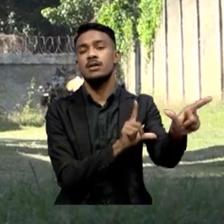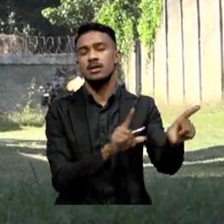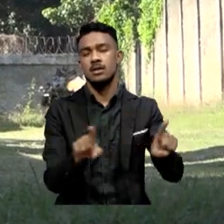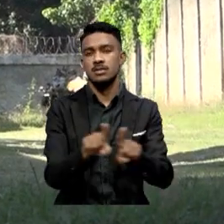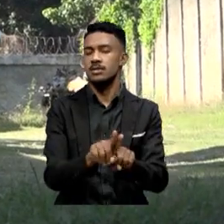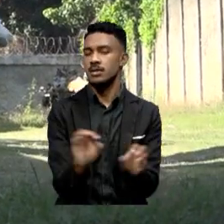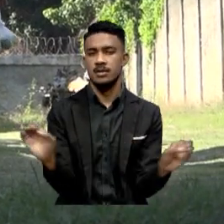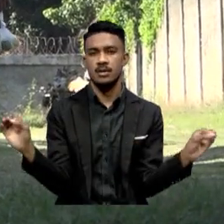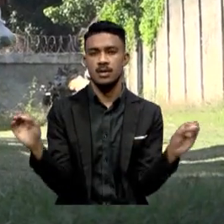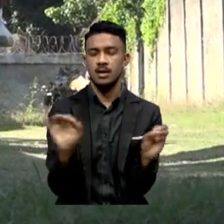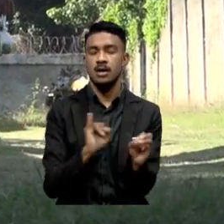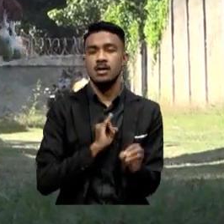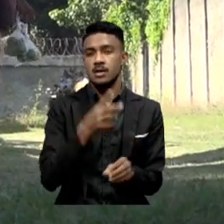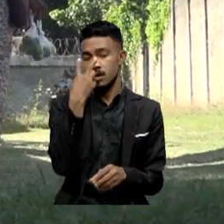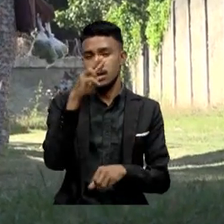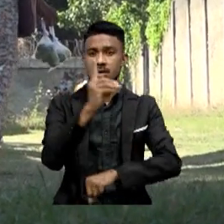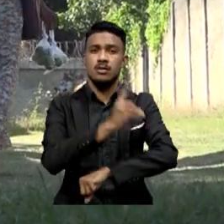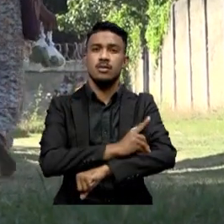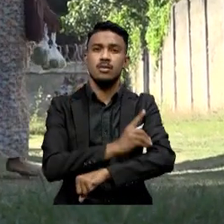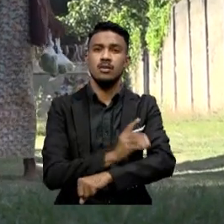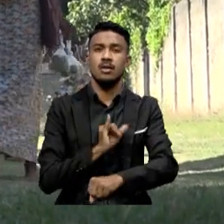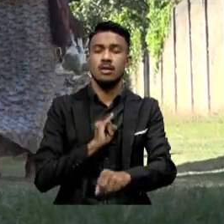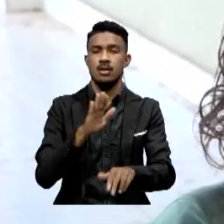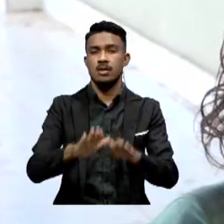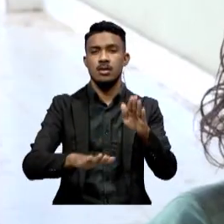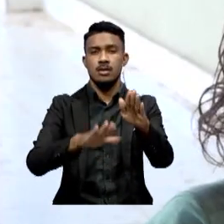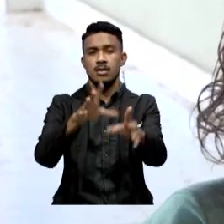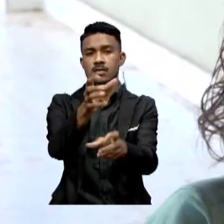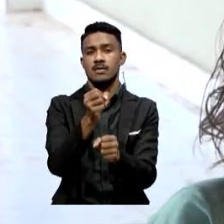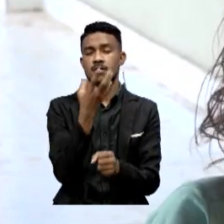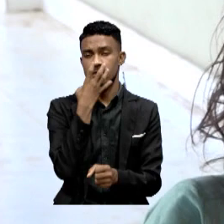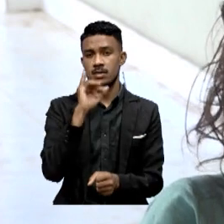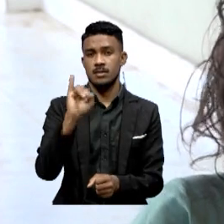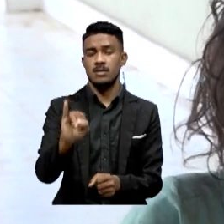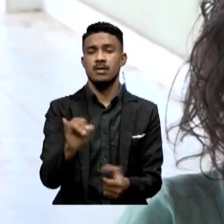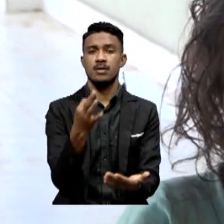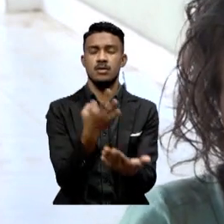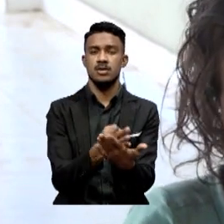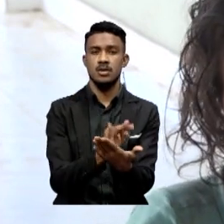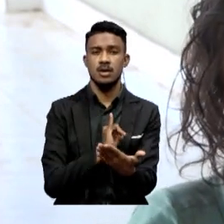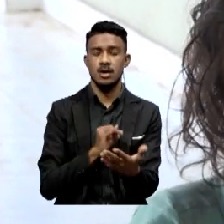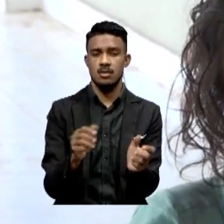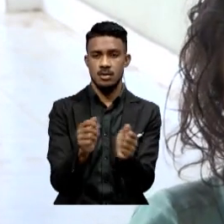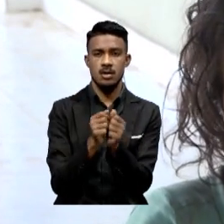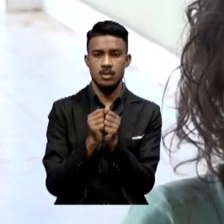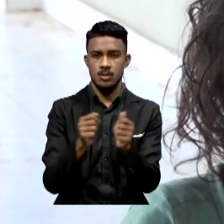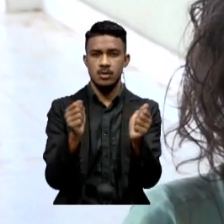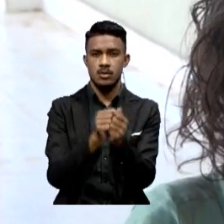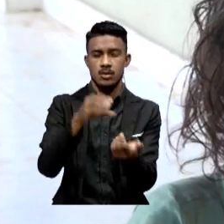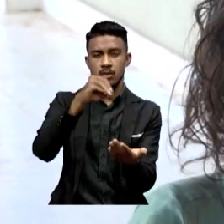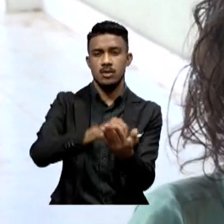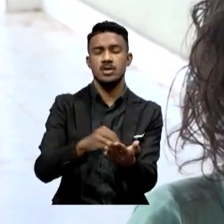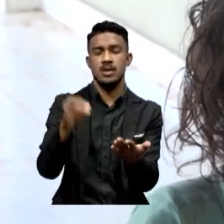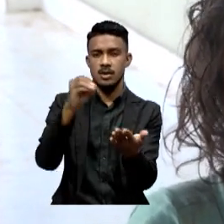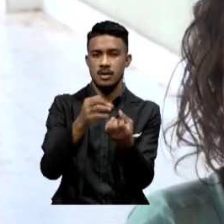lai. Imare lor loran hau lao ne. Am futi bai mahan mesau lava osan ne hau raya mutu. To osan ne to hau mesilu